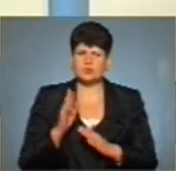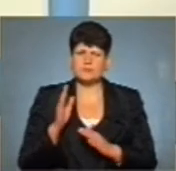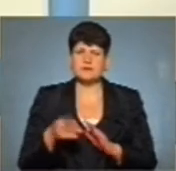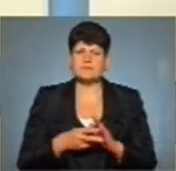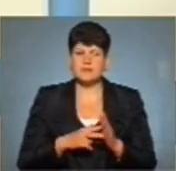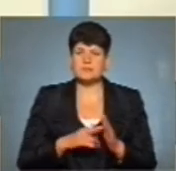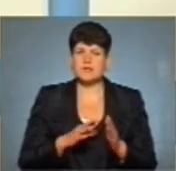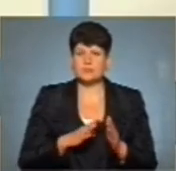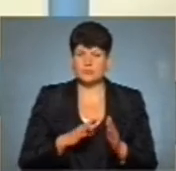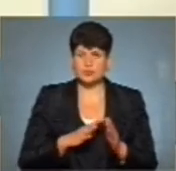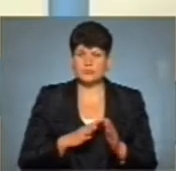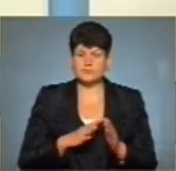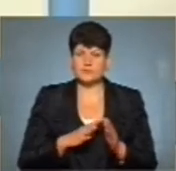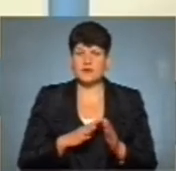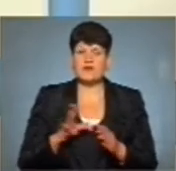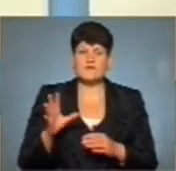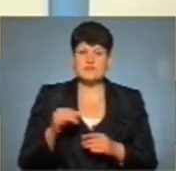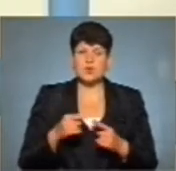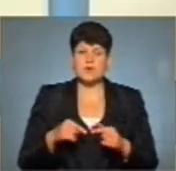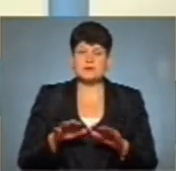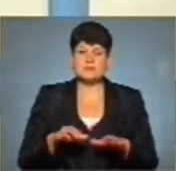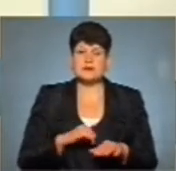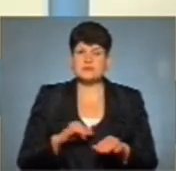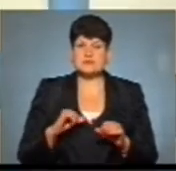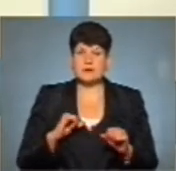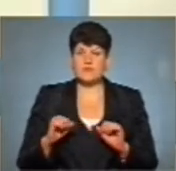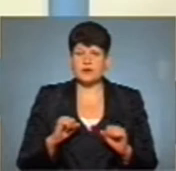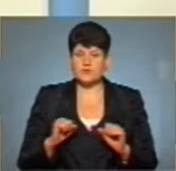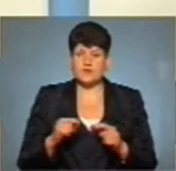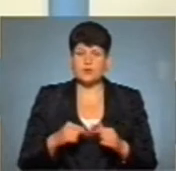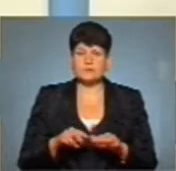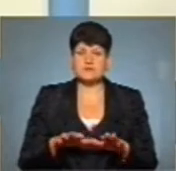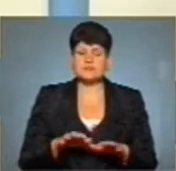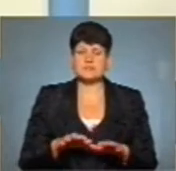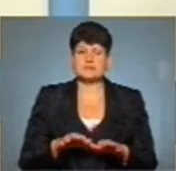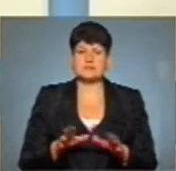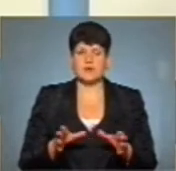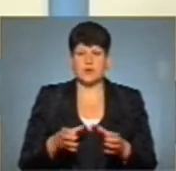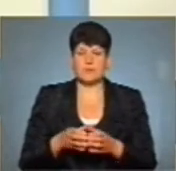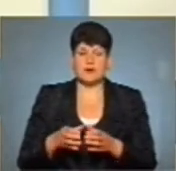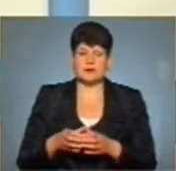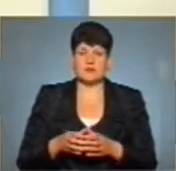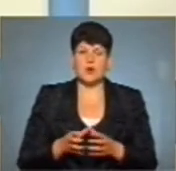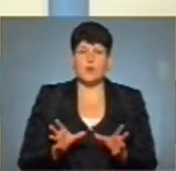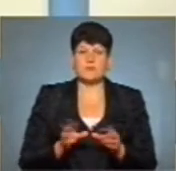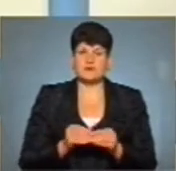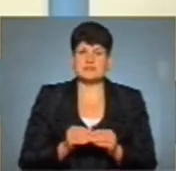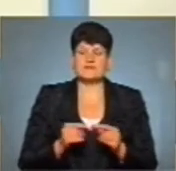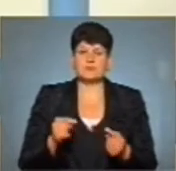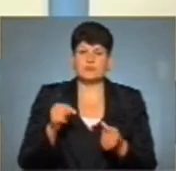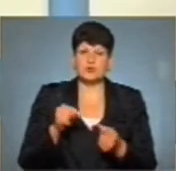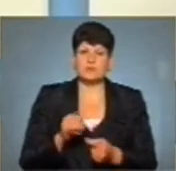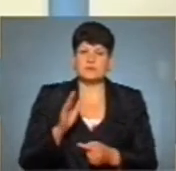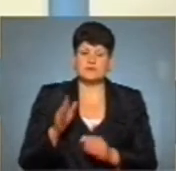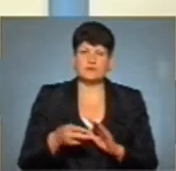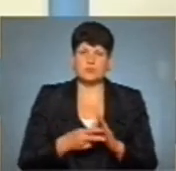об'єднання, всі органи місцевого самоврядування, всі громади Тернопільщини об'єднувалися би відповідно до перспективного плану. У нас трошки